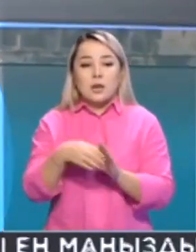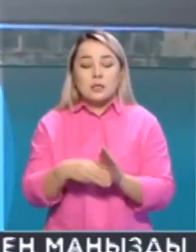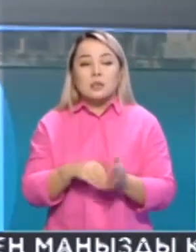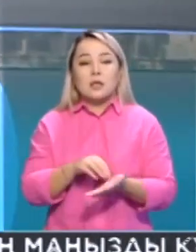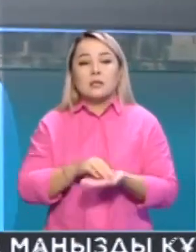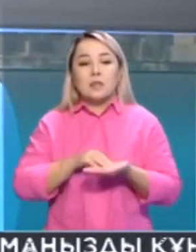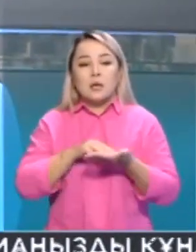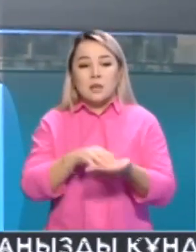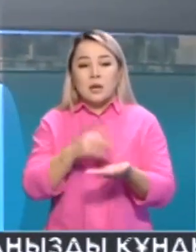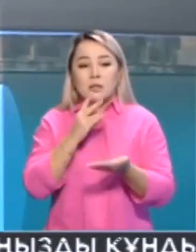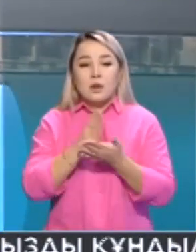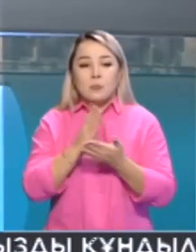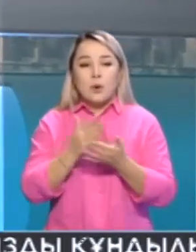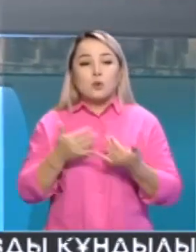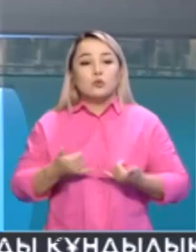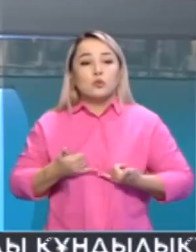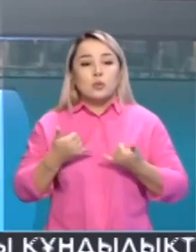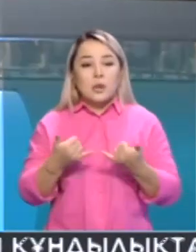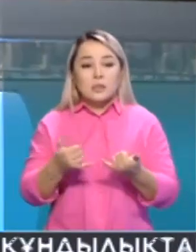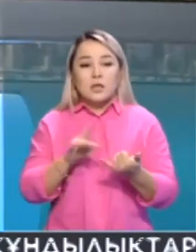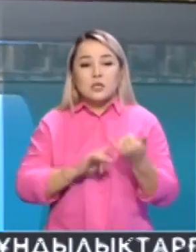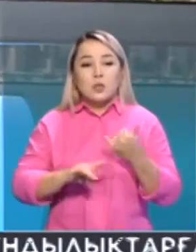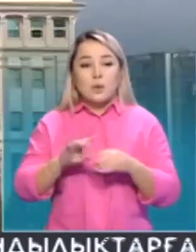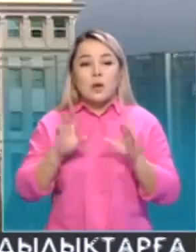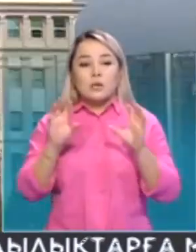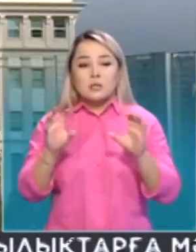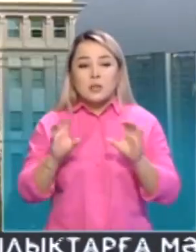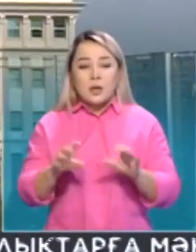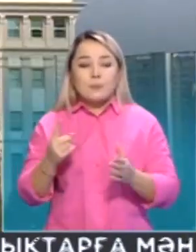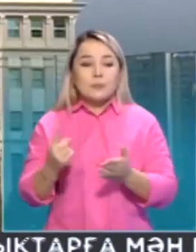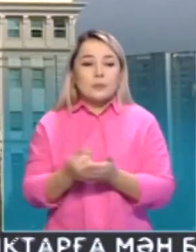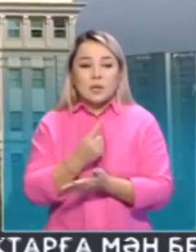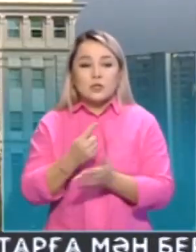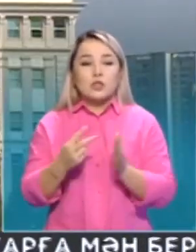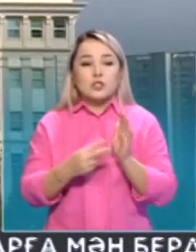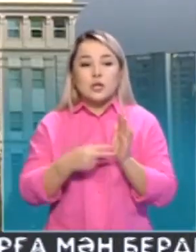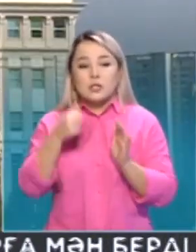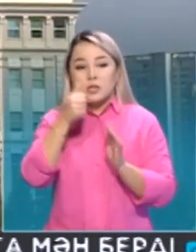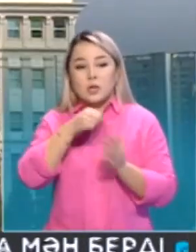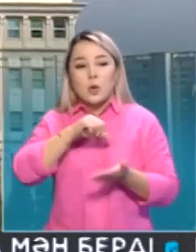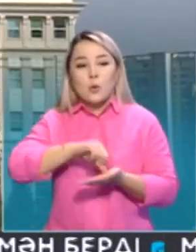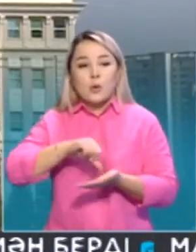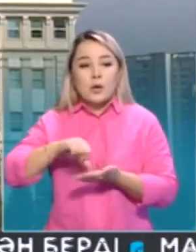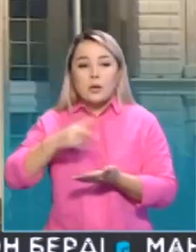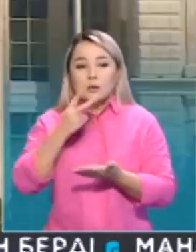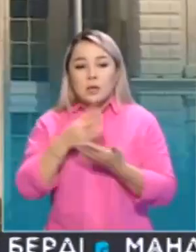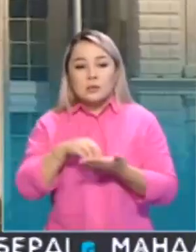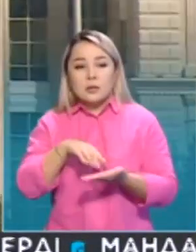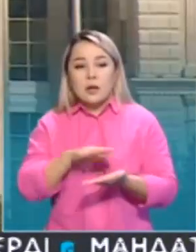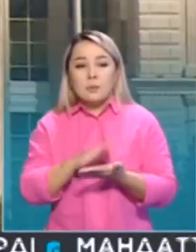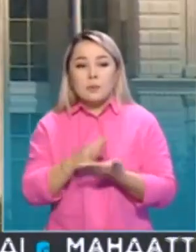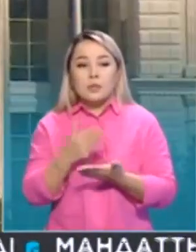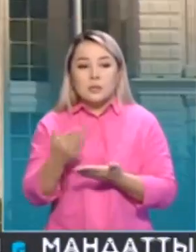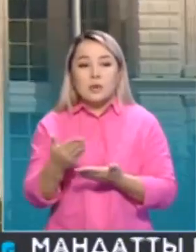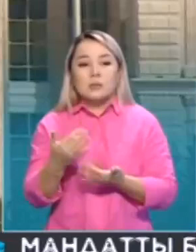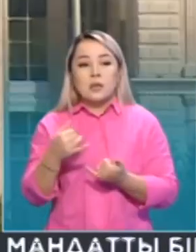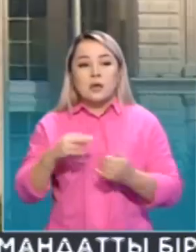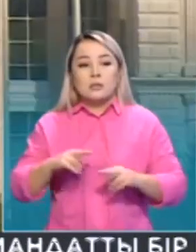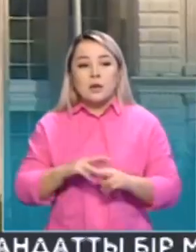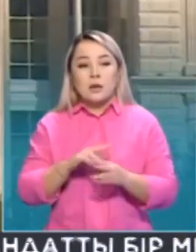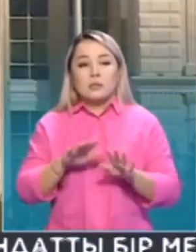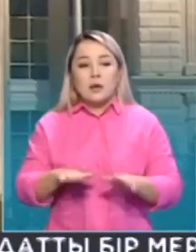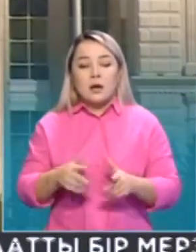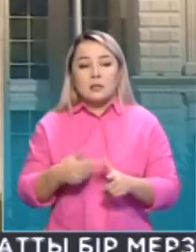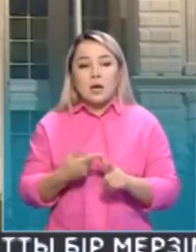қарады. Ұсыныс конституцияда республика президентінің бір мәрте 7 жылдық өкілеттік мерзімін белгілеуді, сондай-ақ ел